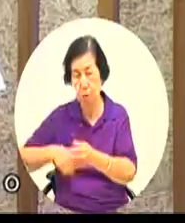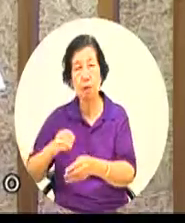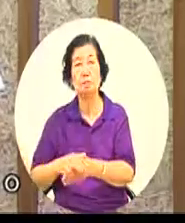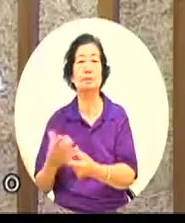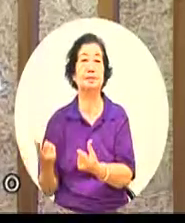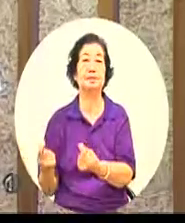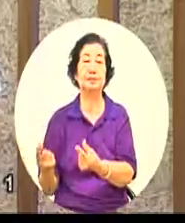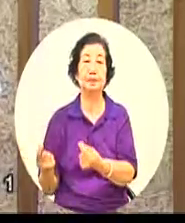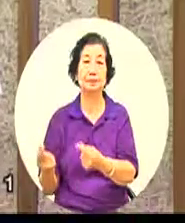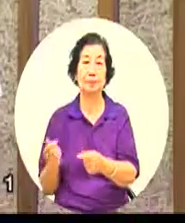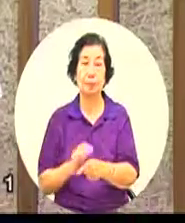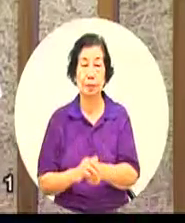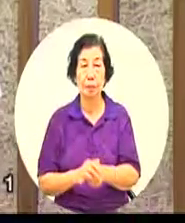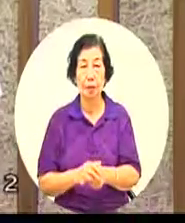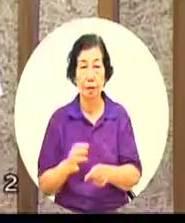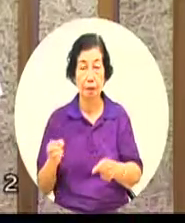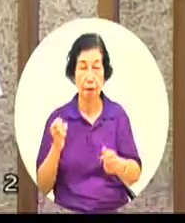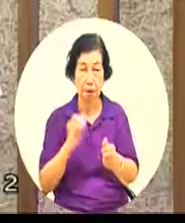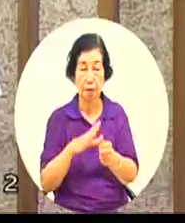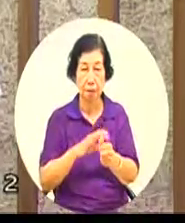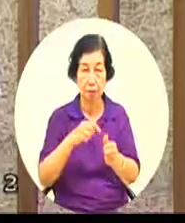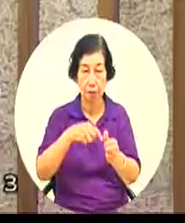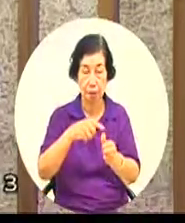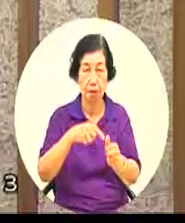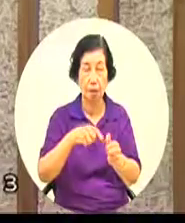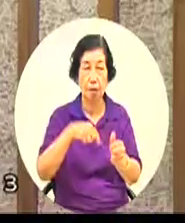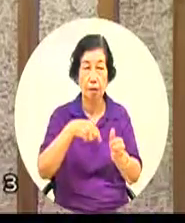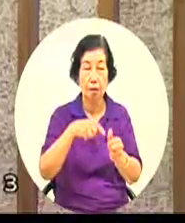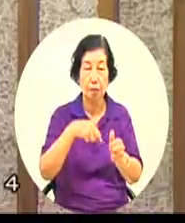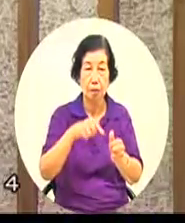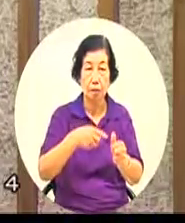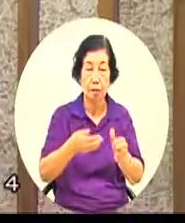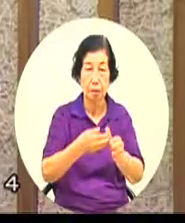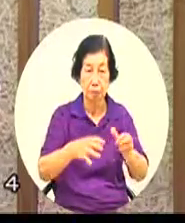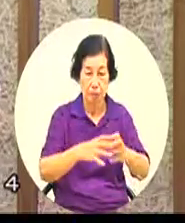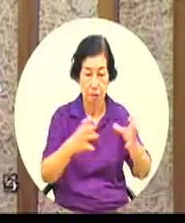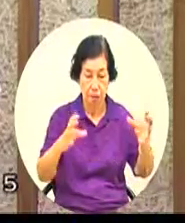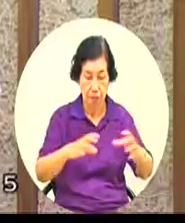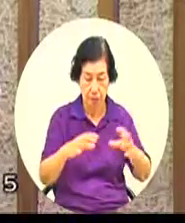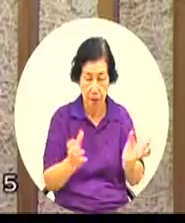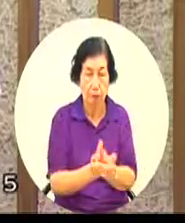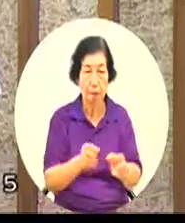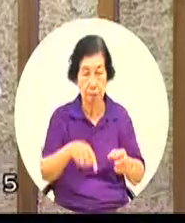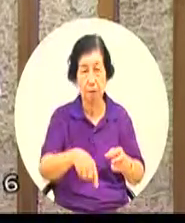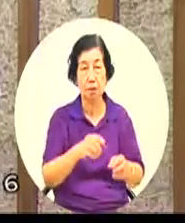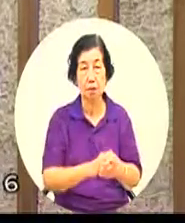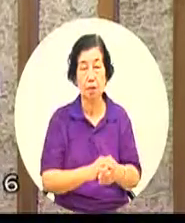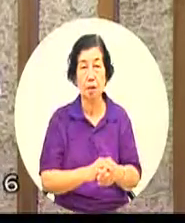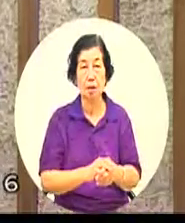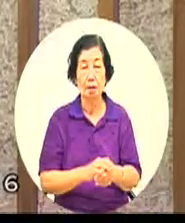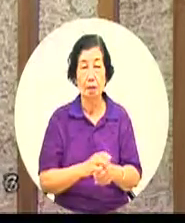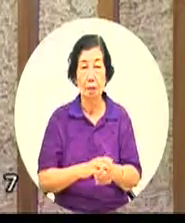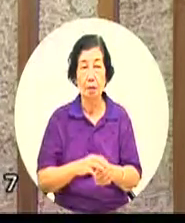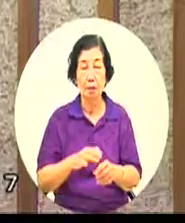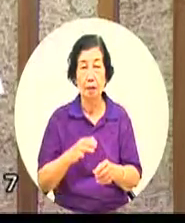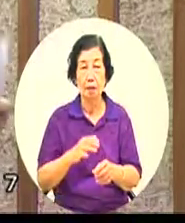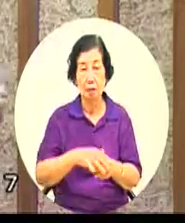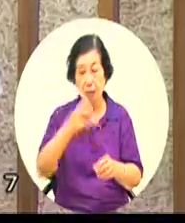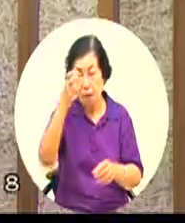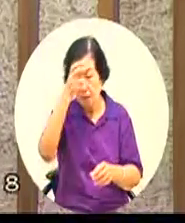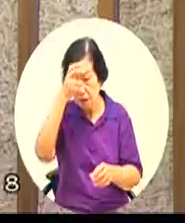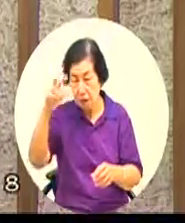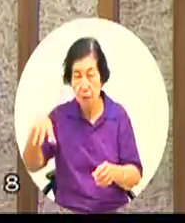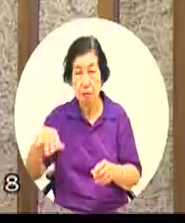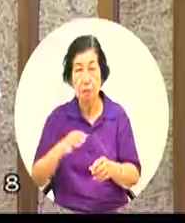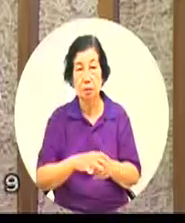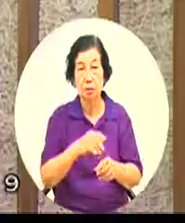报给教育部，让他们加以列管辅导。 好， 所以这个资料其实我们在市政府的治安汇报，我们跟警察局都会每个月都会做一